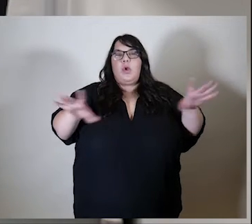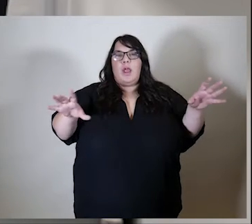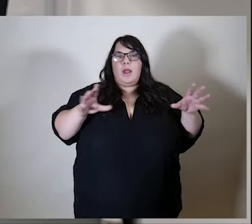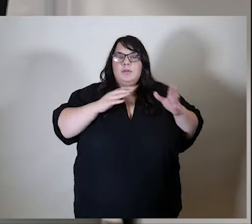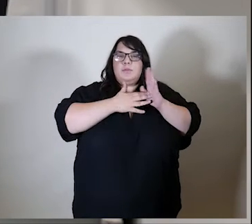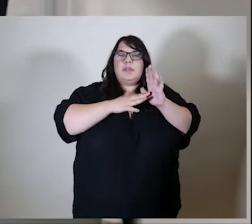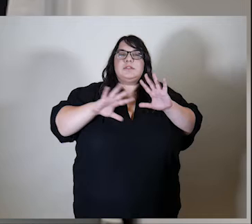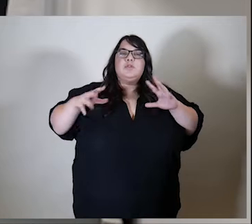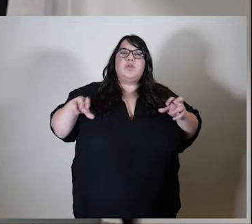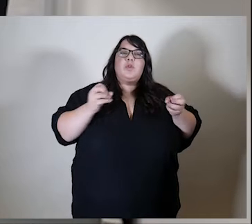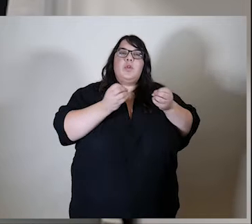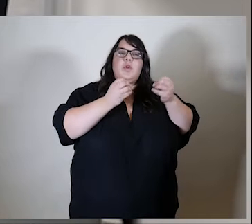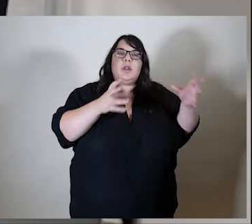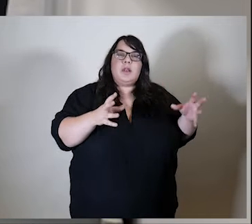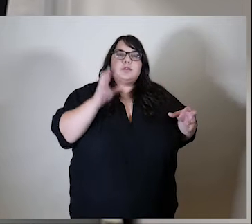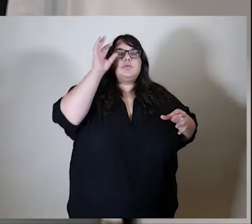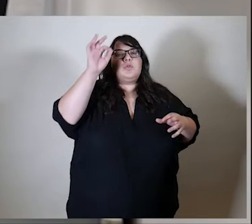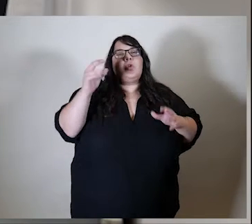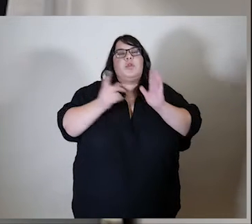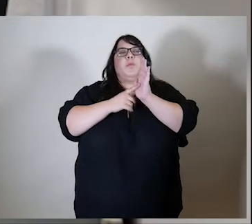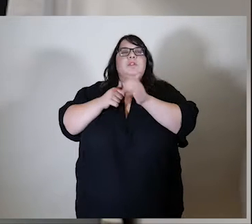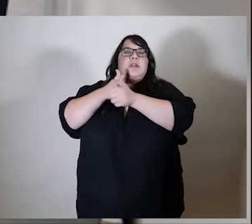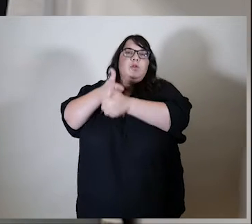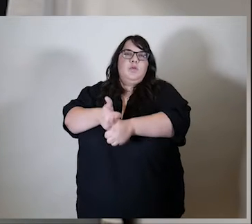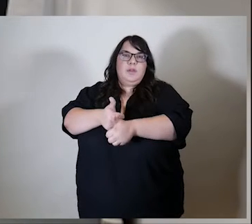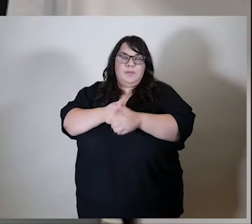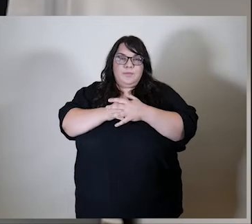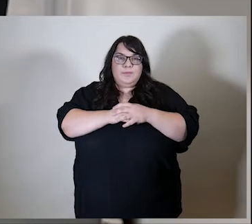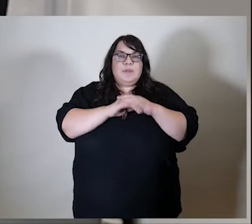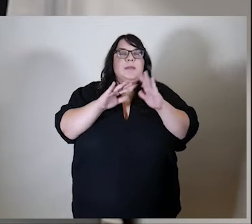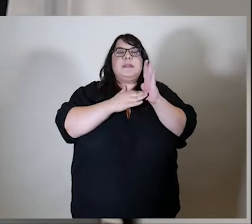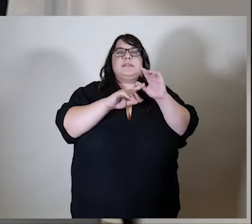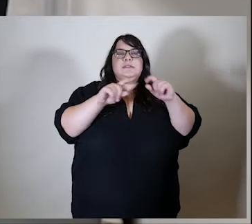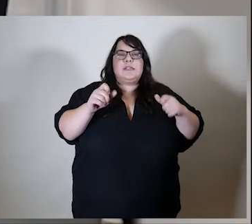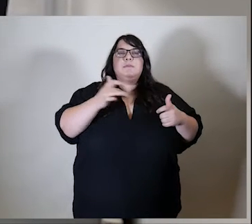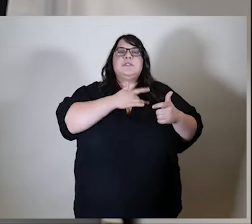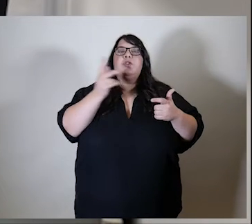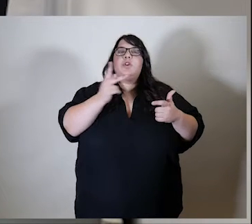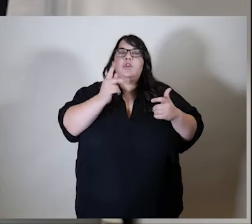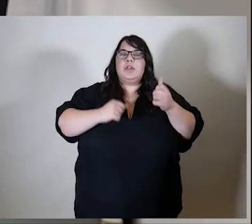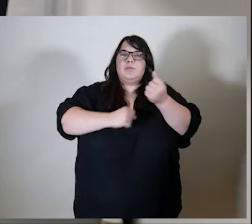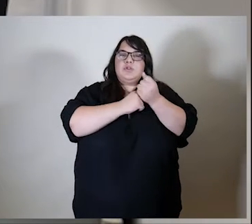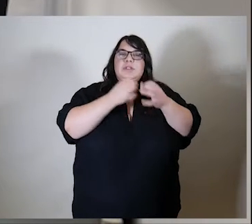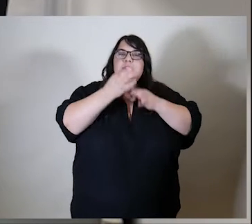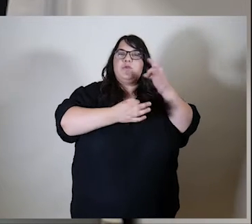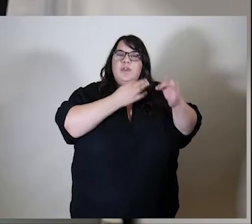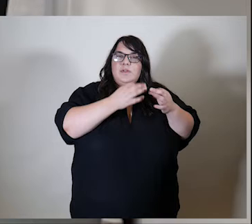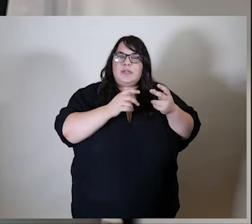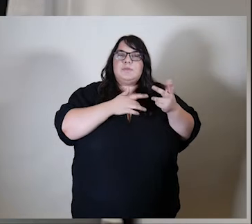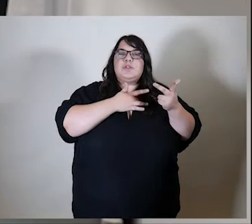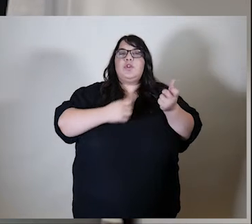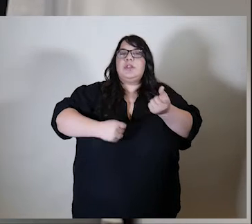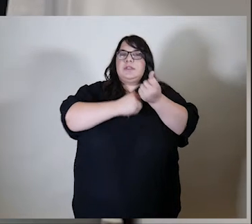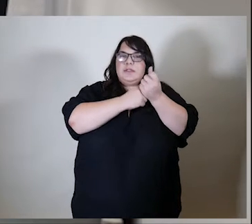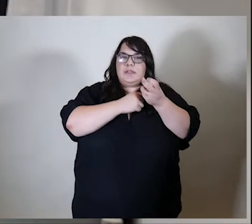τηρείται απόλυτα το προσωπικό απόρριτο με βάση τις κείμενες νομοθεσίες. Συγκεκριμένα οι υπηρεσίες μας είναι οι εξής: ψυχοκοινωνική στήριξη και συμβουλευτική,